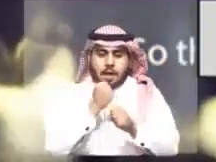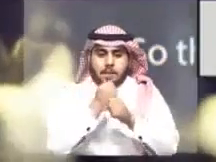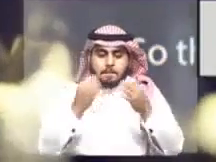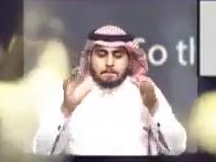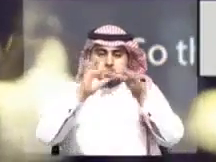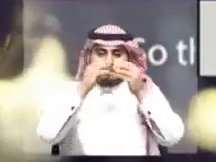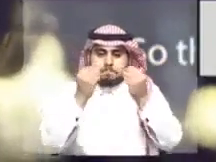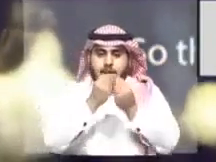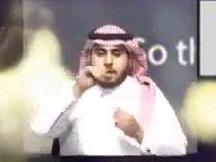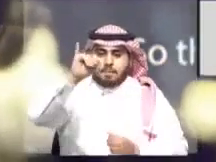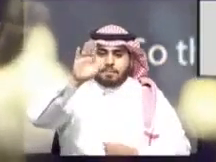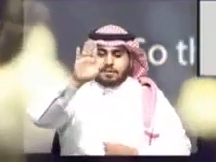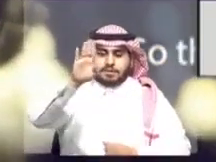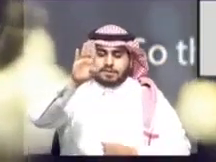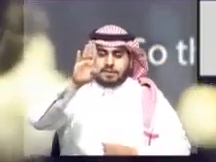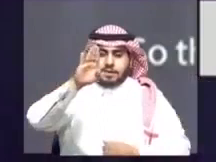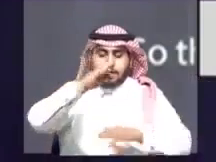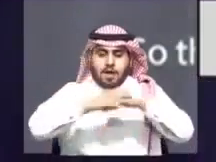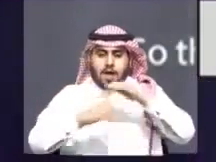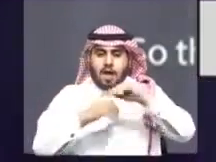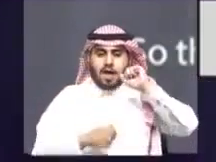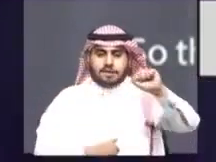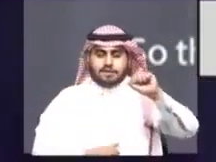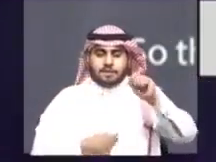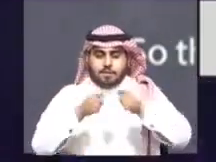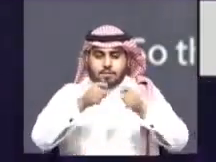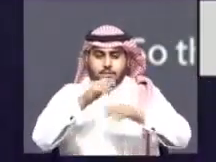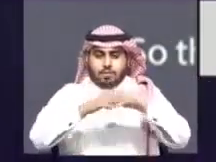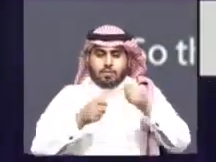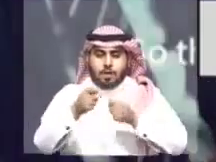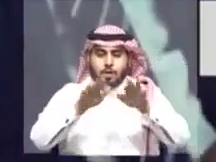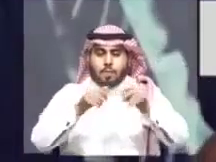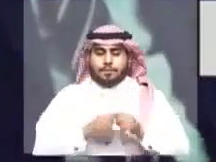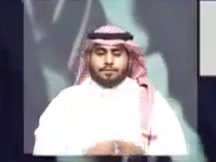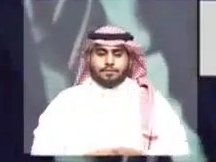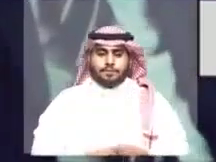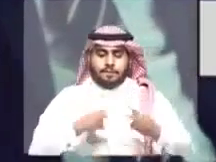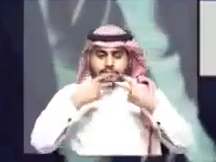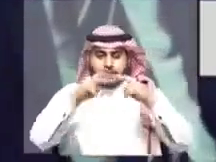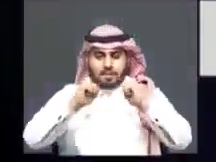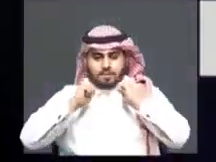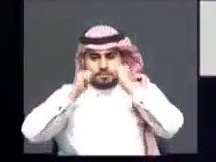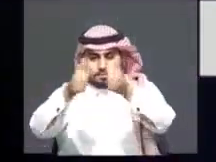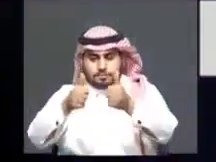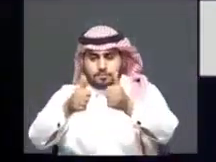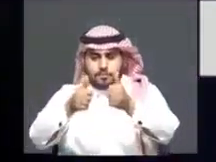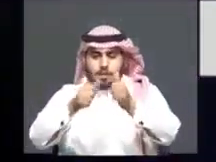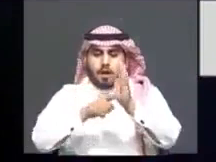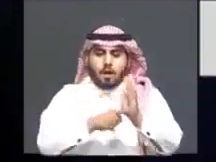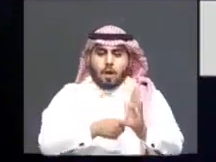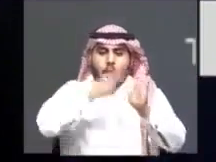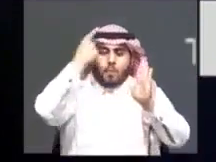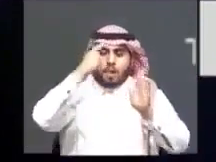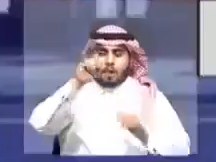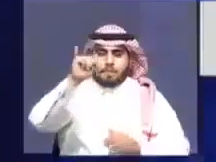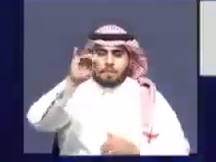مسك الخيرية الرامية لتوطين المعرفة في المجال التقني. وتعد انطلاقة هذا البرنامج إحدى أولى